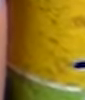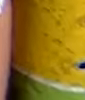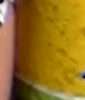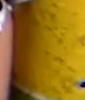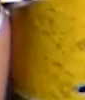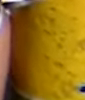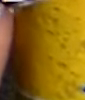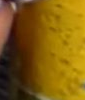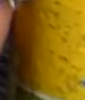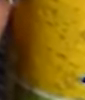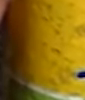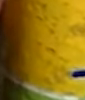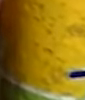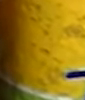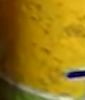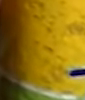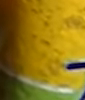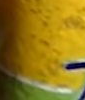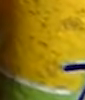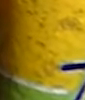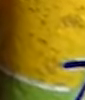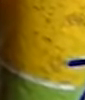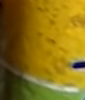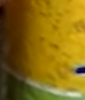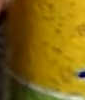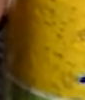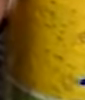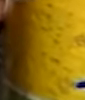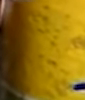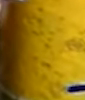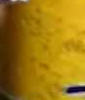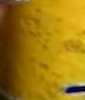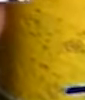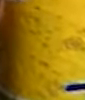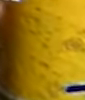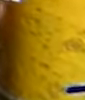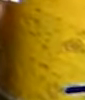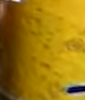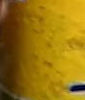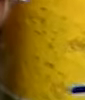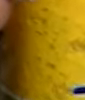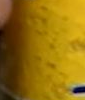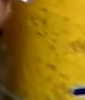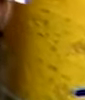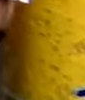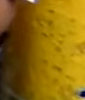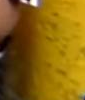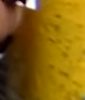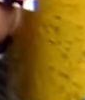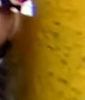lagi sekolah tuh. Suka ribet juga kan masuk pagi tuh, berenang airnya dingin,